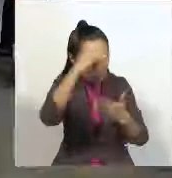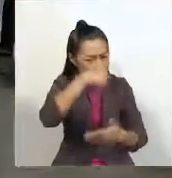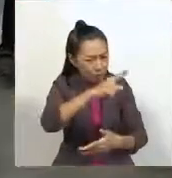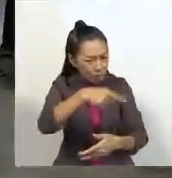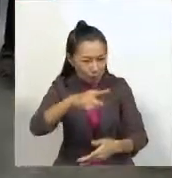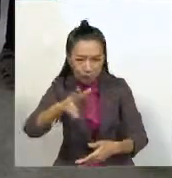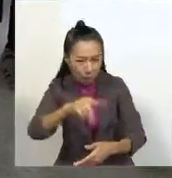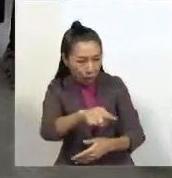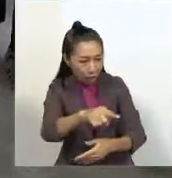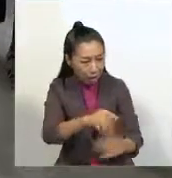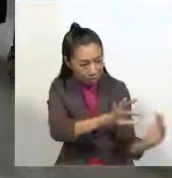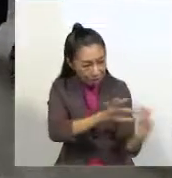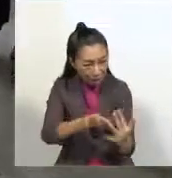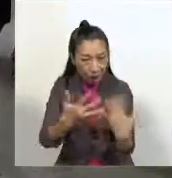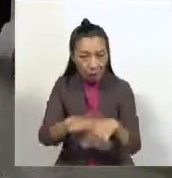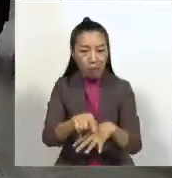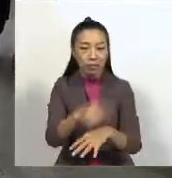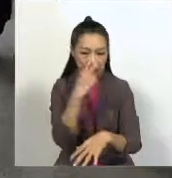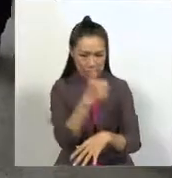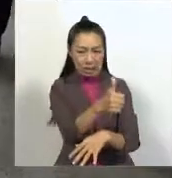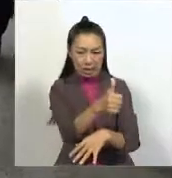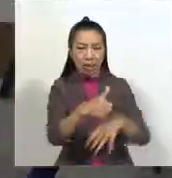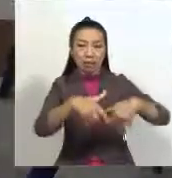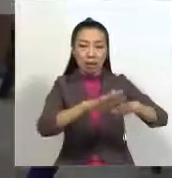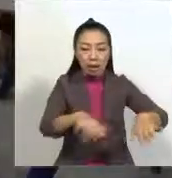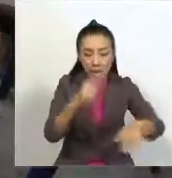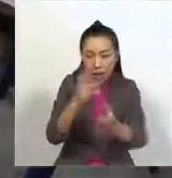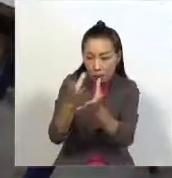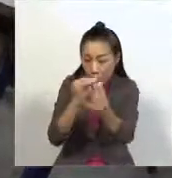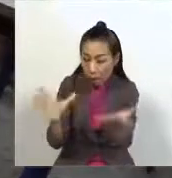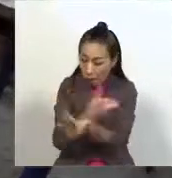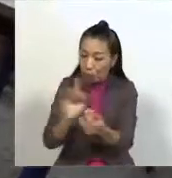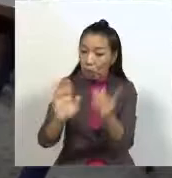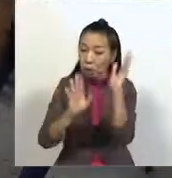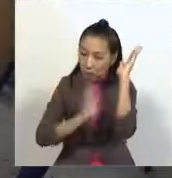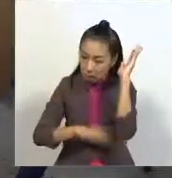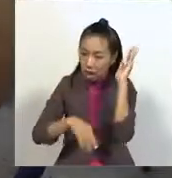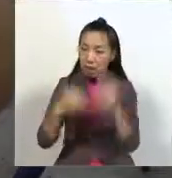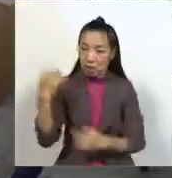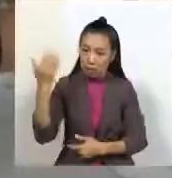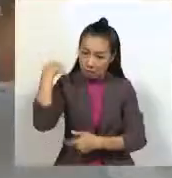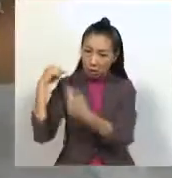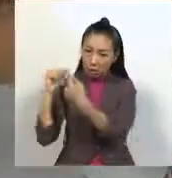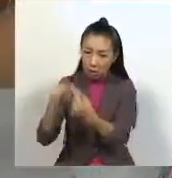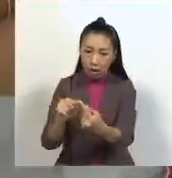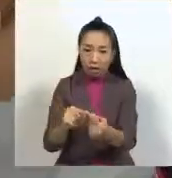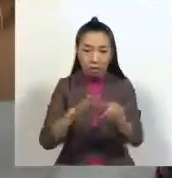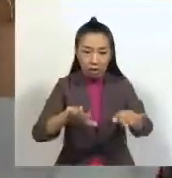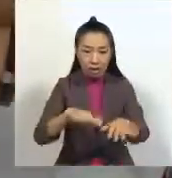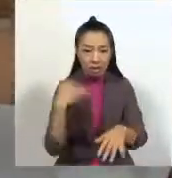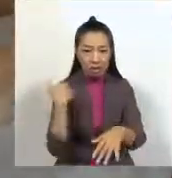ำให้น้องเขาแบบได้รับรู้ถึงประเพณีที่แบบมีมาอย่างนี้บางคนก็ได้ปฏิบัติด้วย